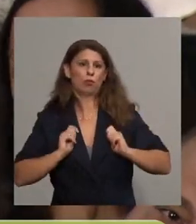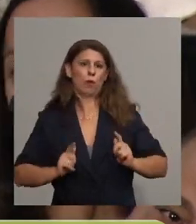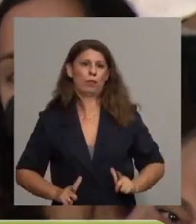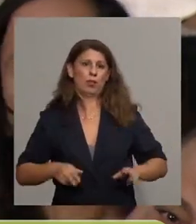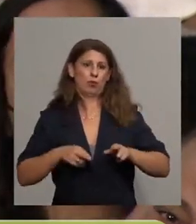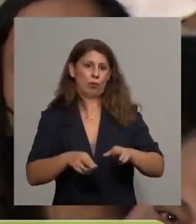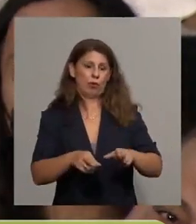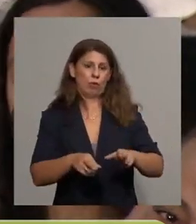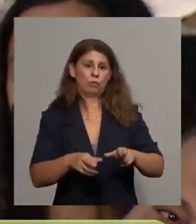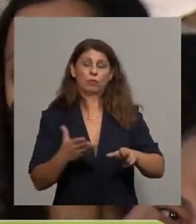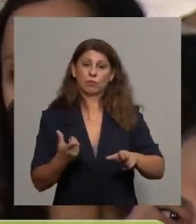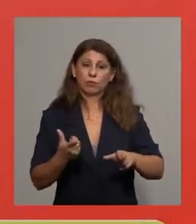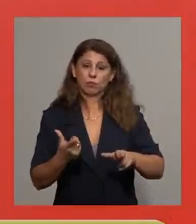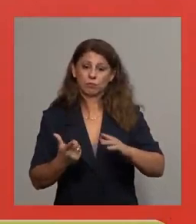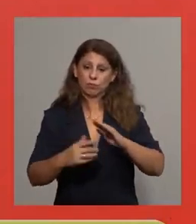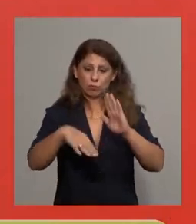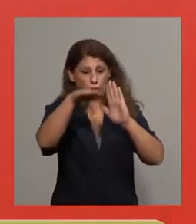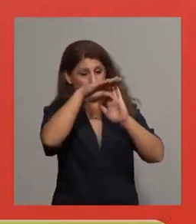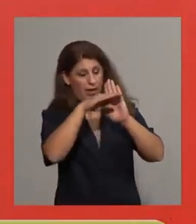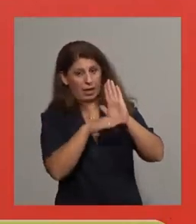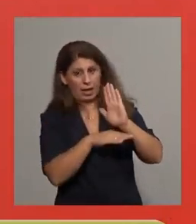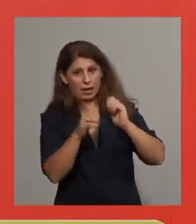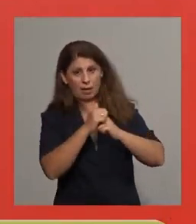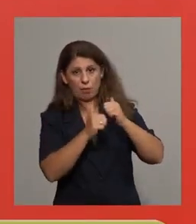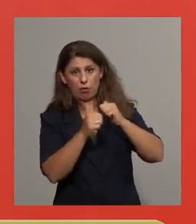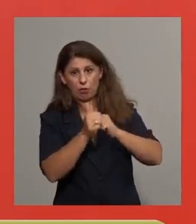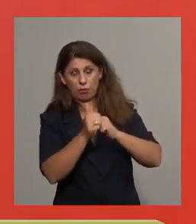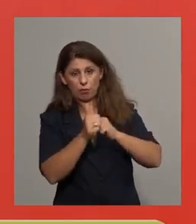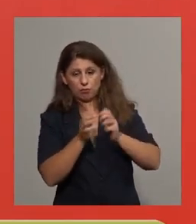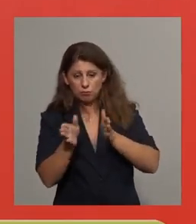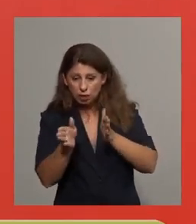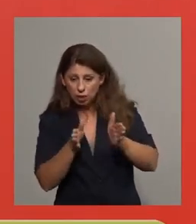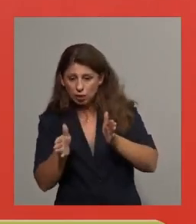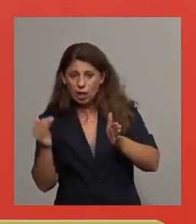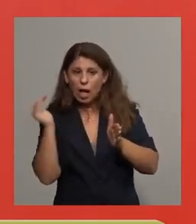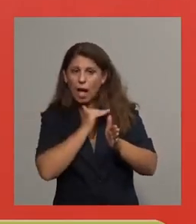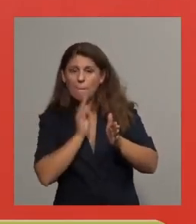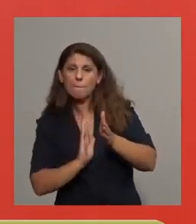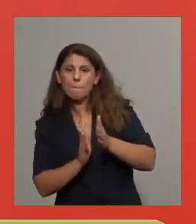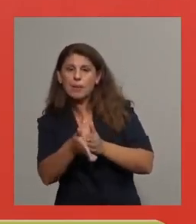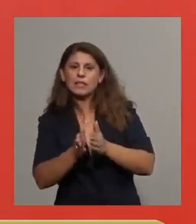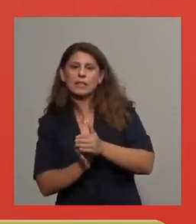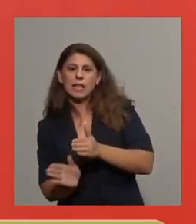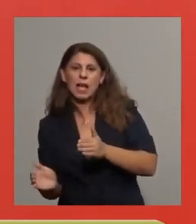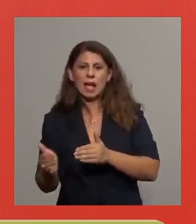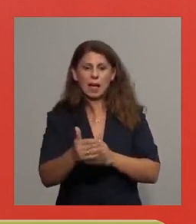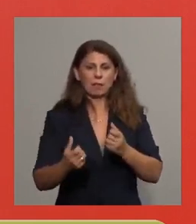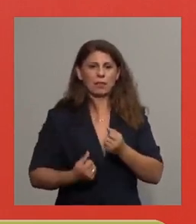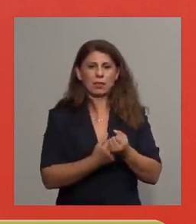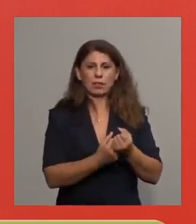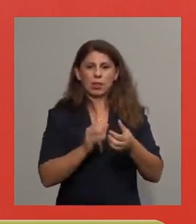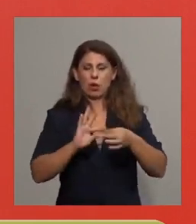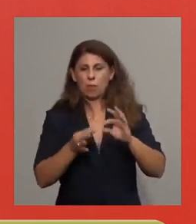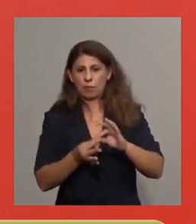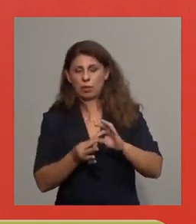καπιταλιστικού δρόμου, που οι ιεραρχοί υποδομές, με γνώμονα κυρίως την άμεση και έμεση στήριξη των ομίλων